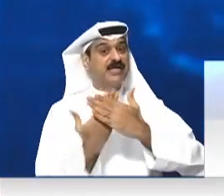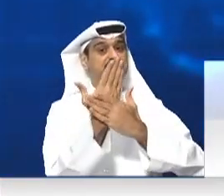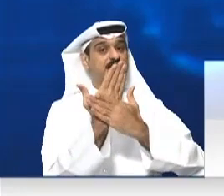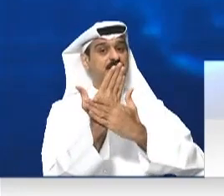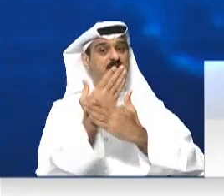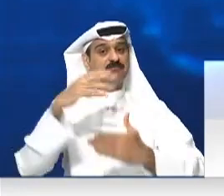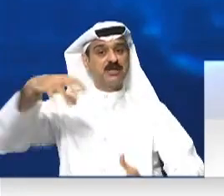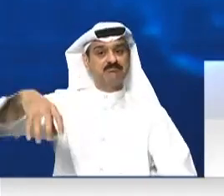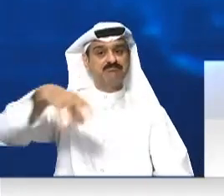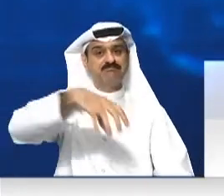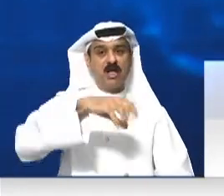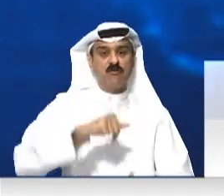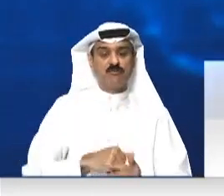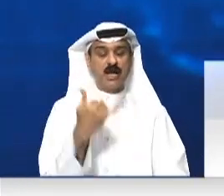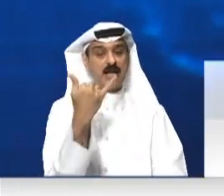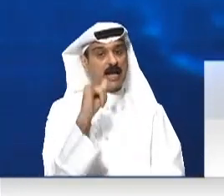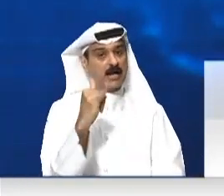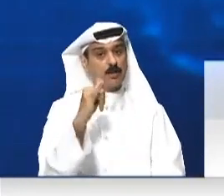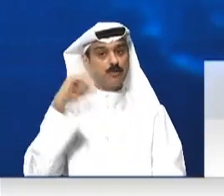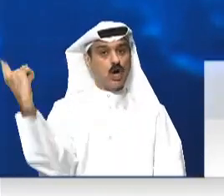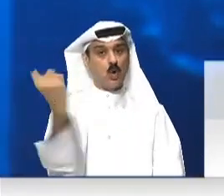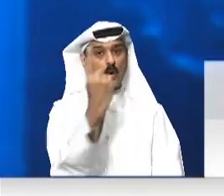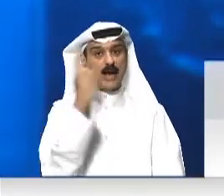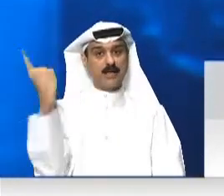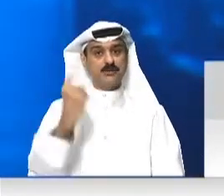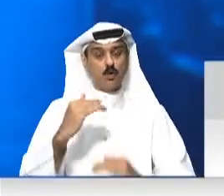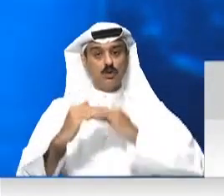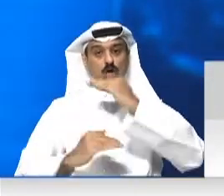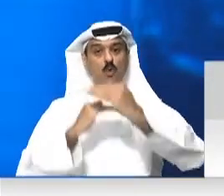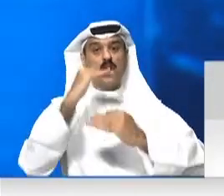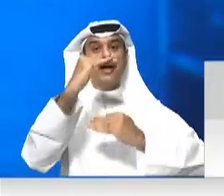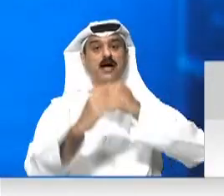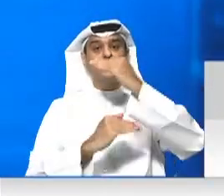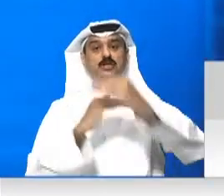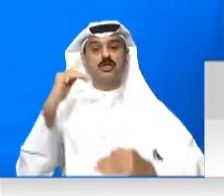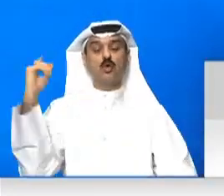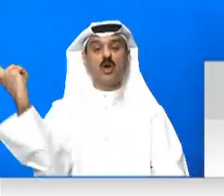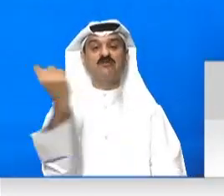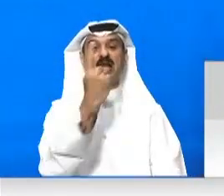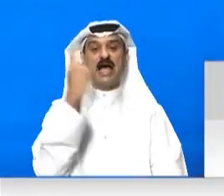الساحتين الإقليمية والدولية والتطورات التي تشهدها المنطقة.